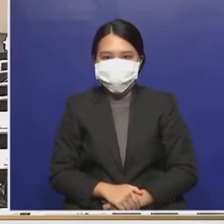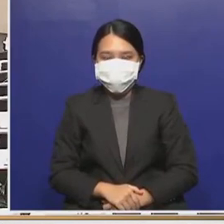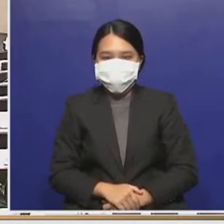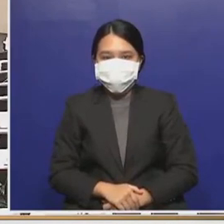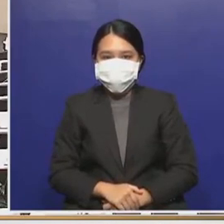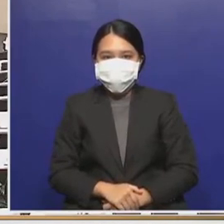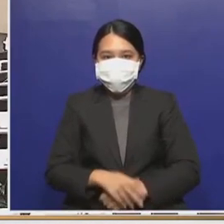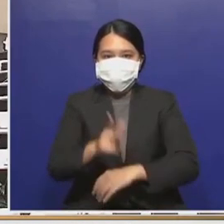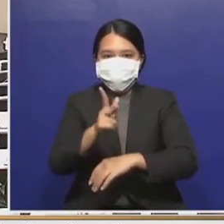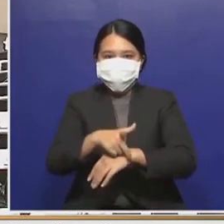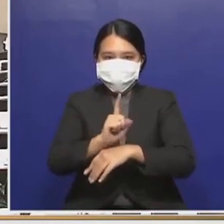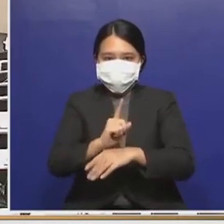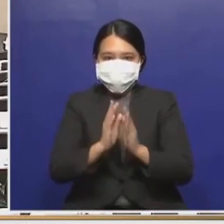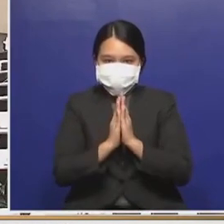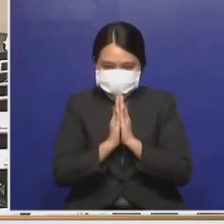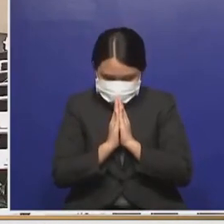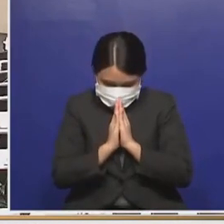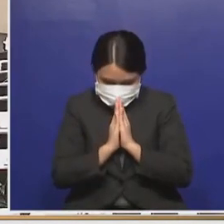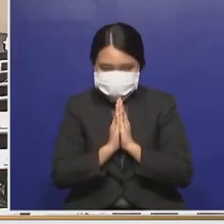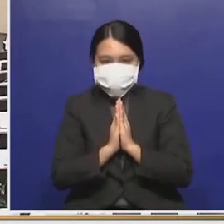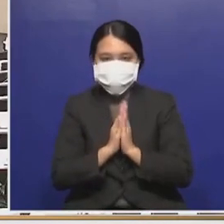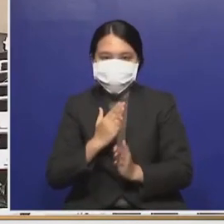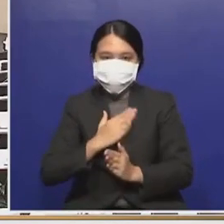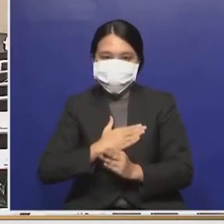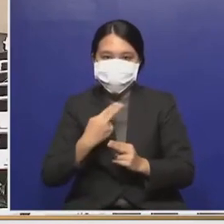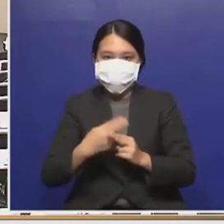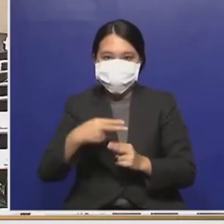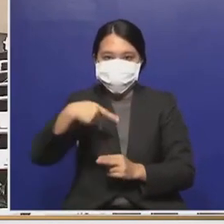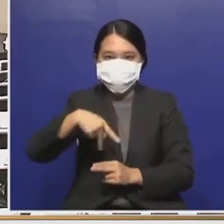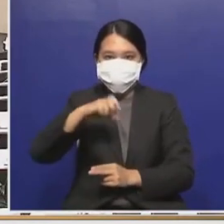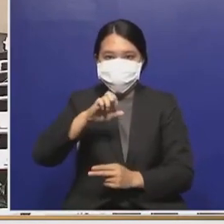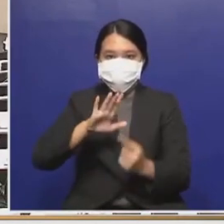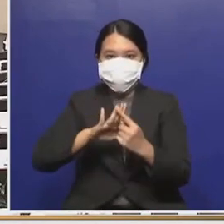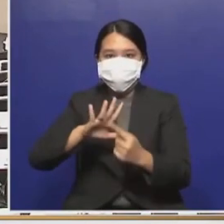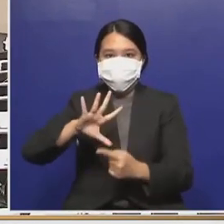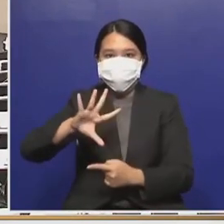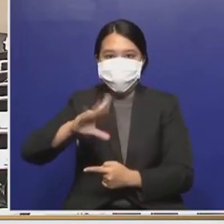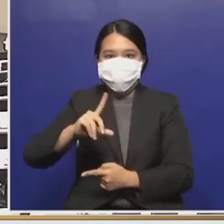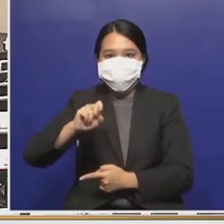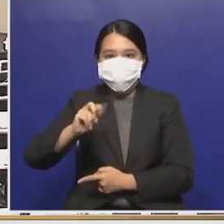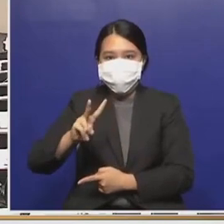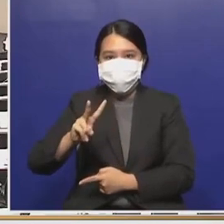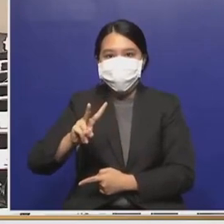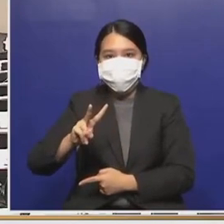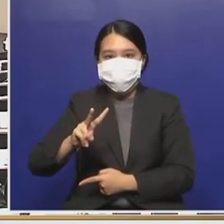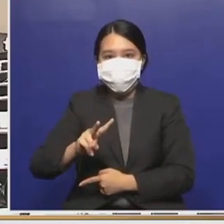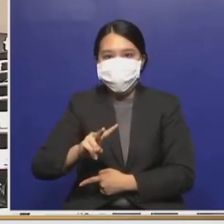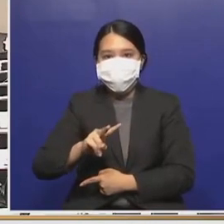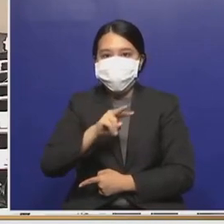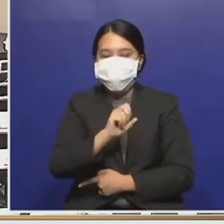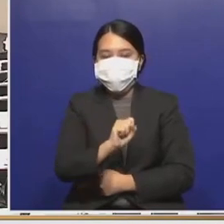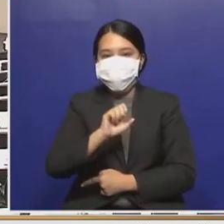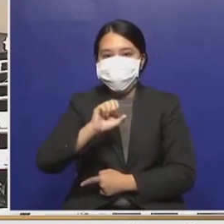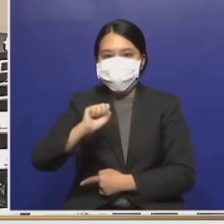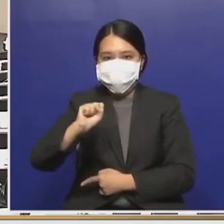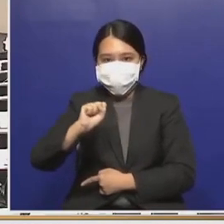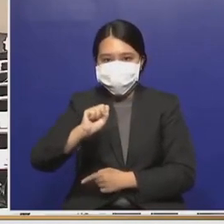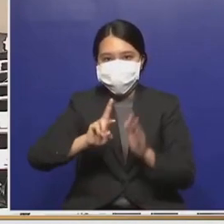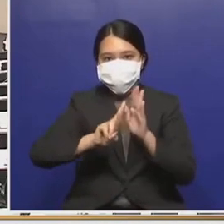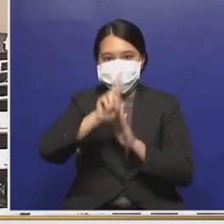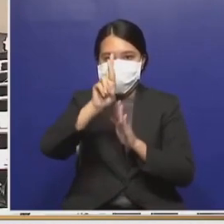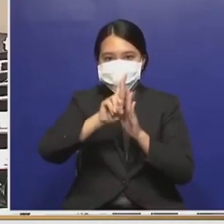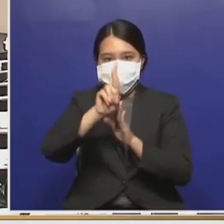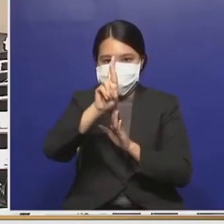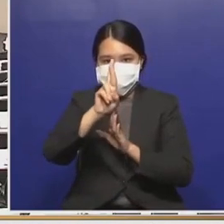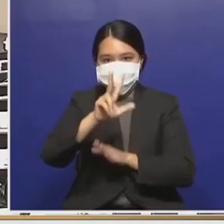กัเรนท่พระทานที่เครอกัผมในพิเชษเช้อมัผ่านสมาชิสภาพผแทนลสดอนจงหวดเชียงลายพักเพื่